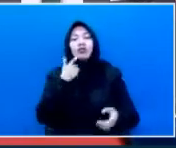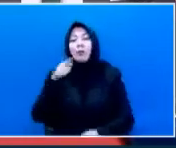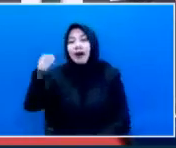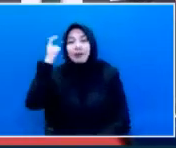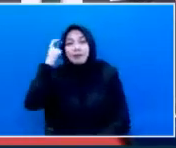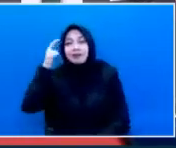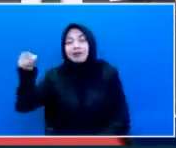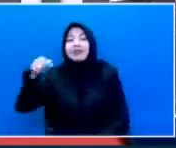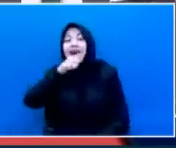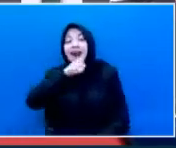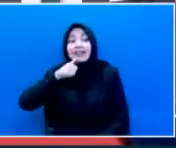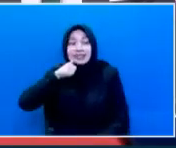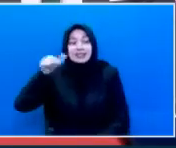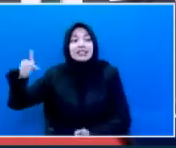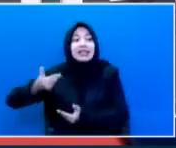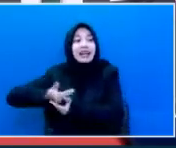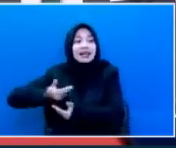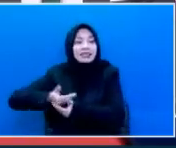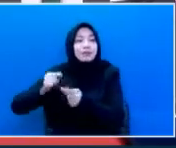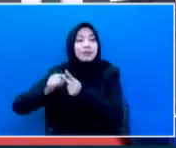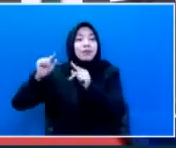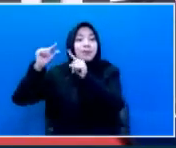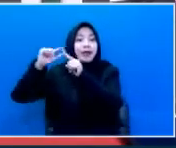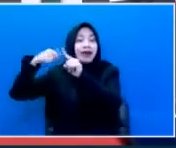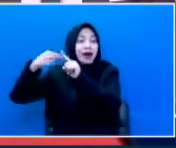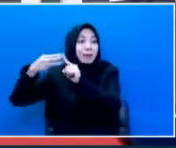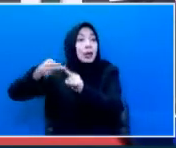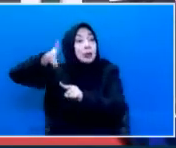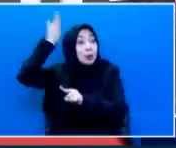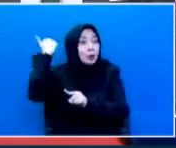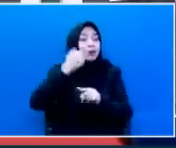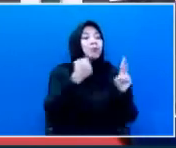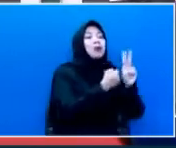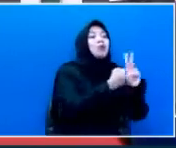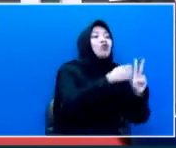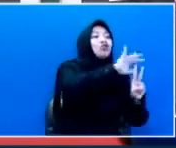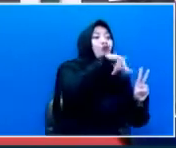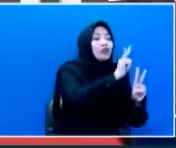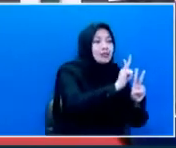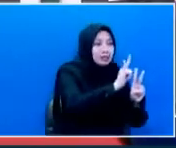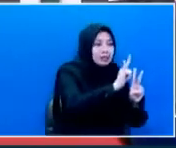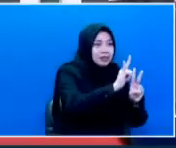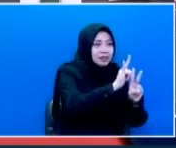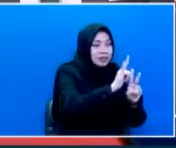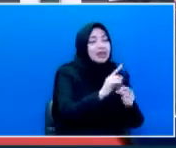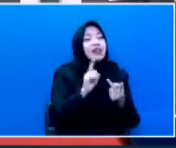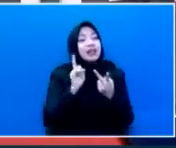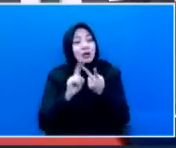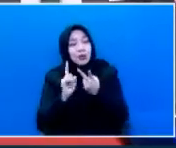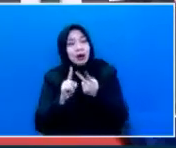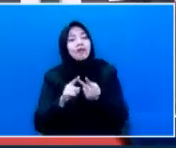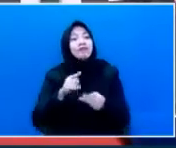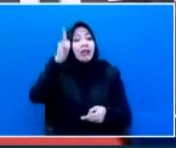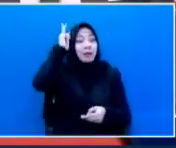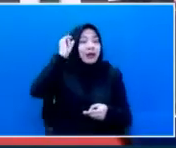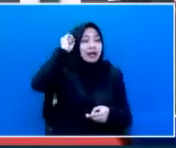partai pemerintah Nasdem dan PKB yang kedua jangan lupa Pedi perjuangan mendukung Ganjar Mahfud he